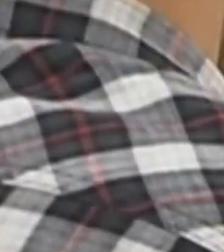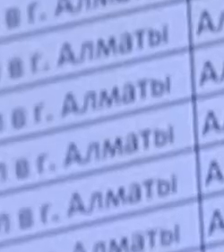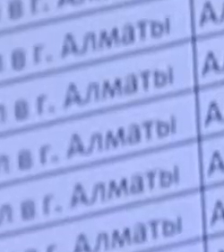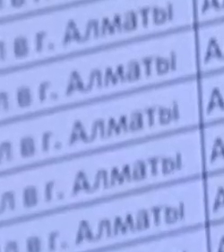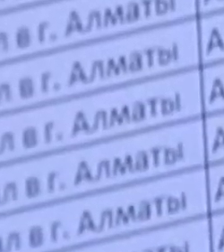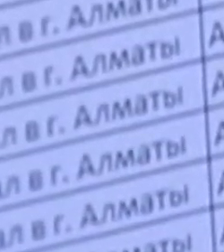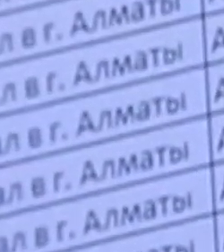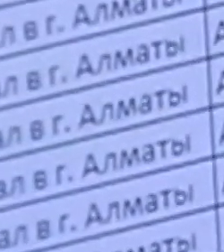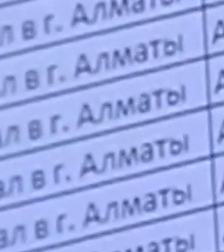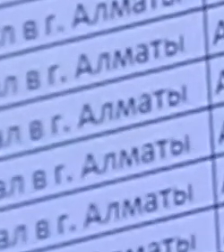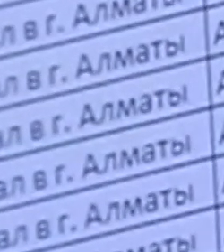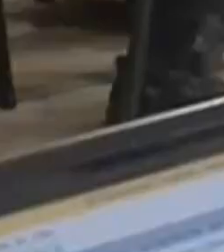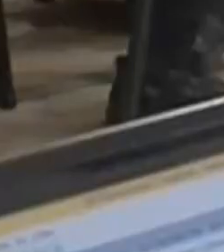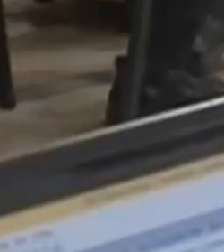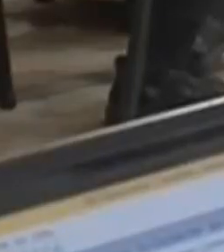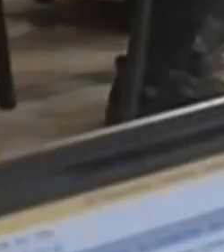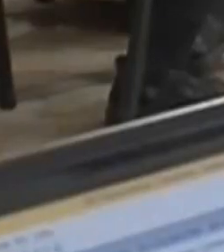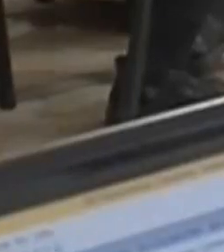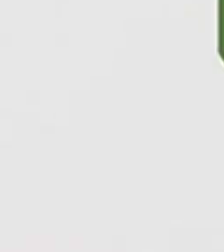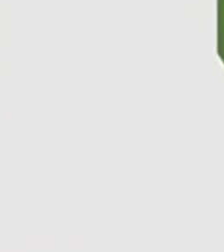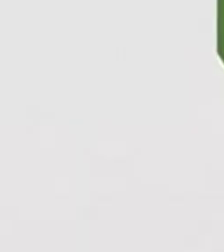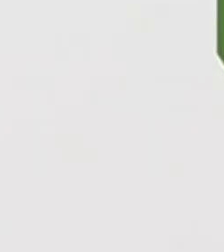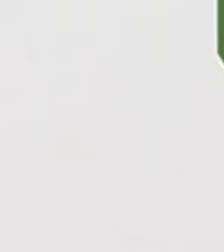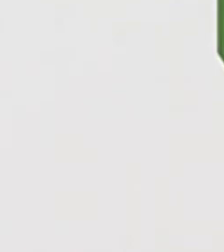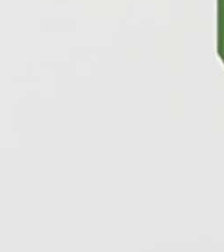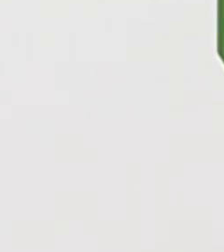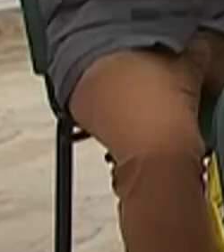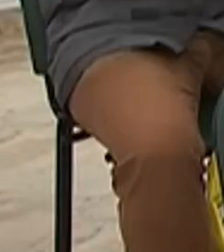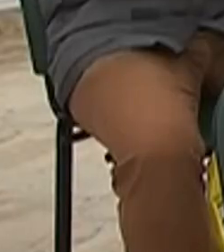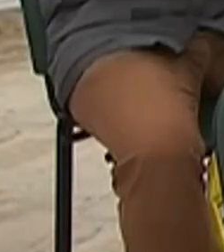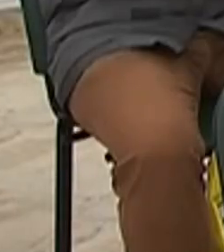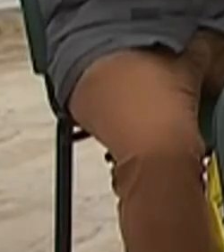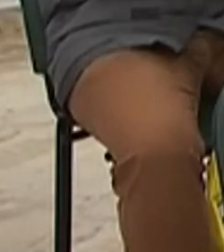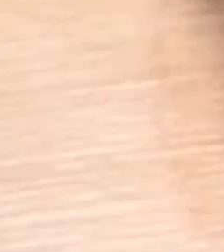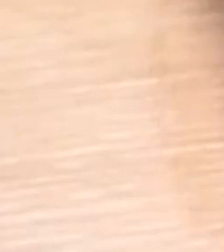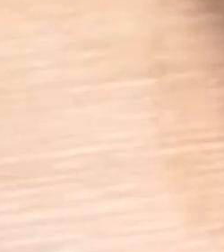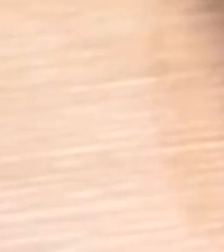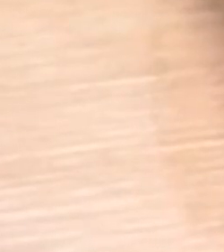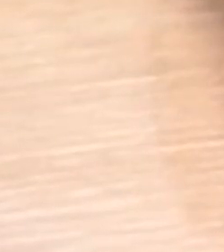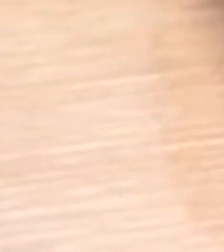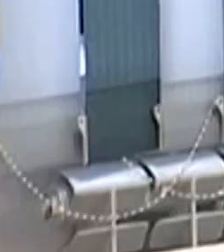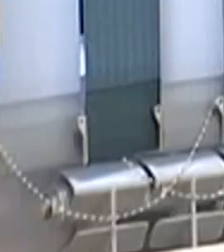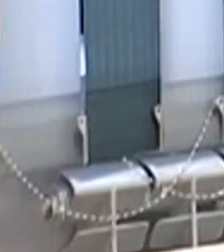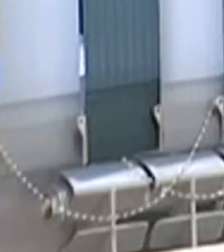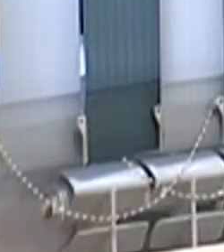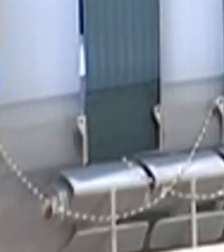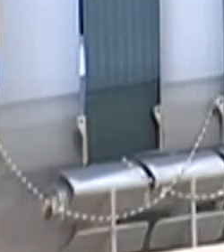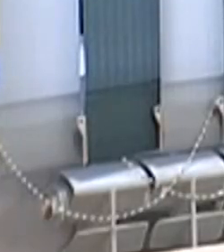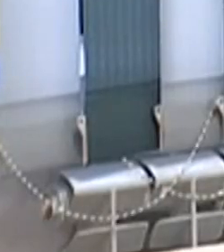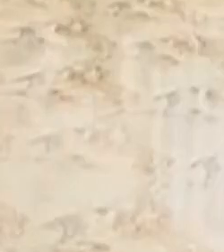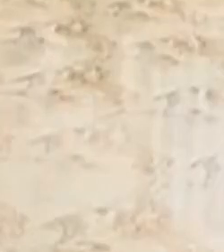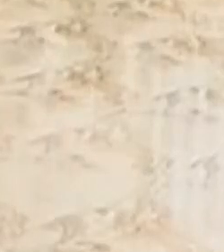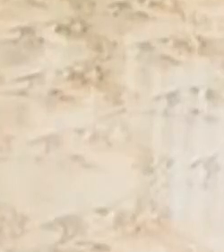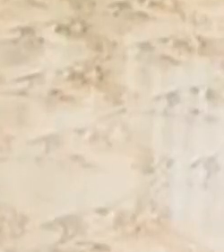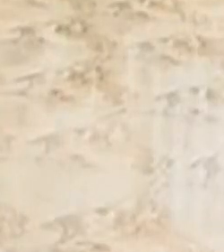ремонт и поправить здоровье кто и как сможет досрочно снять пенсионные деталях одной из самых обсуждаемых поправок